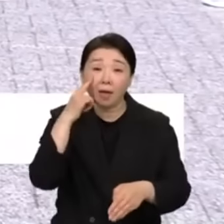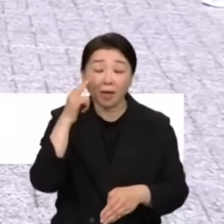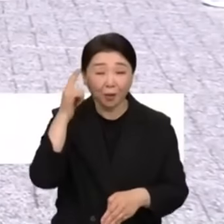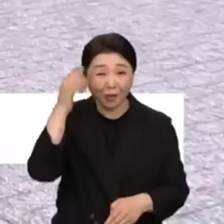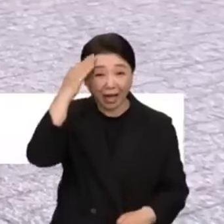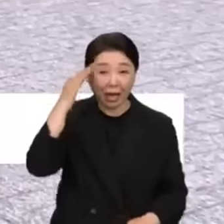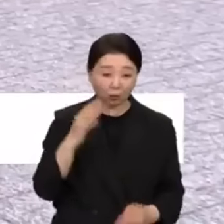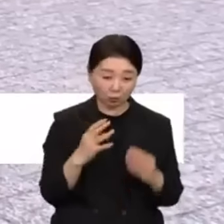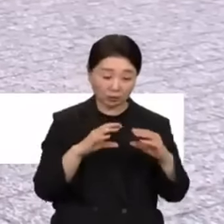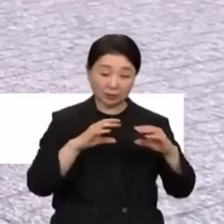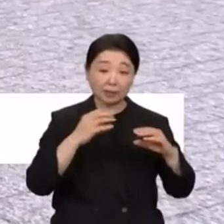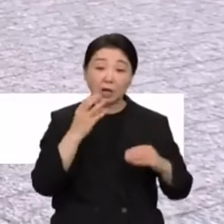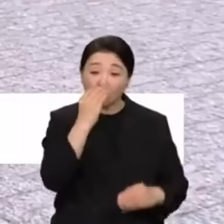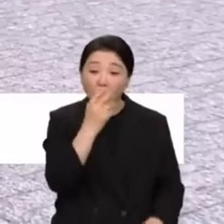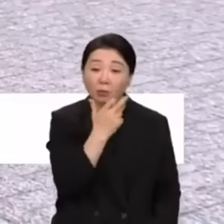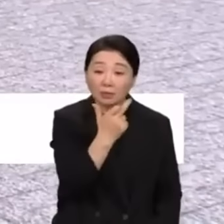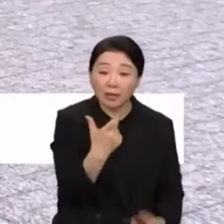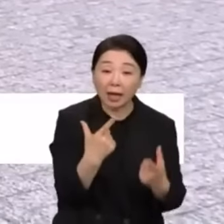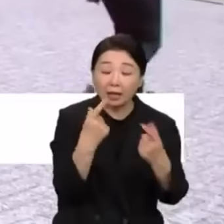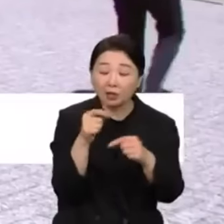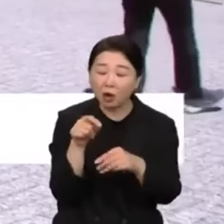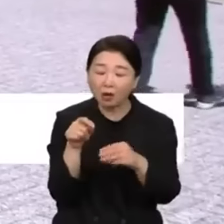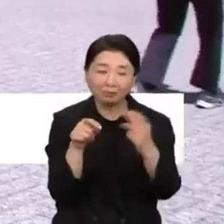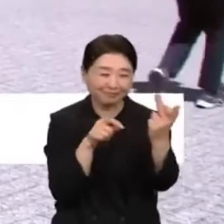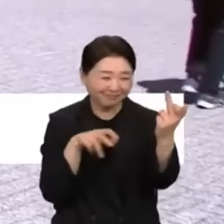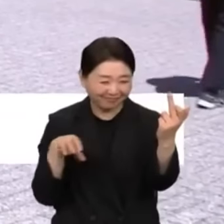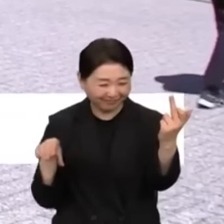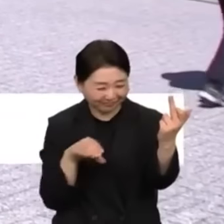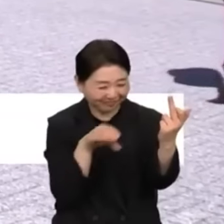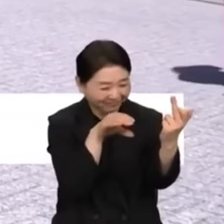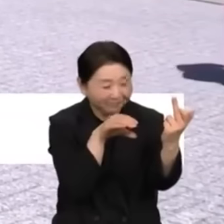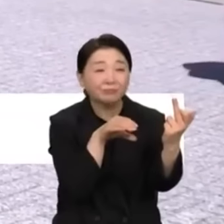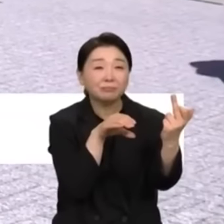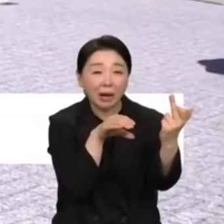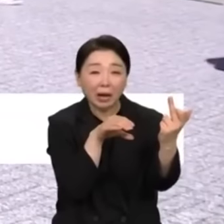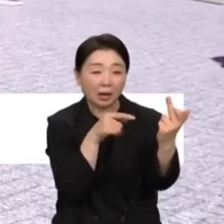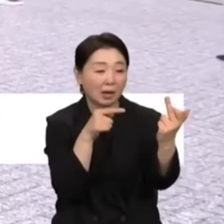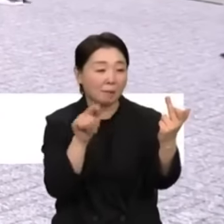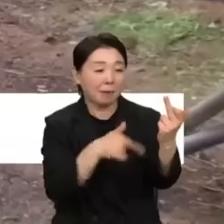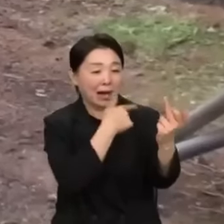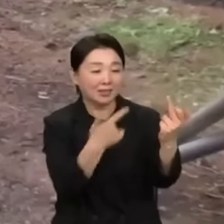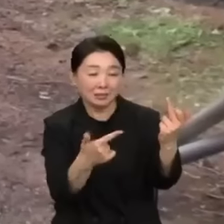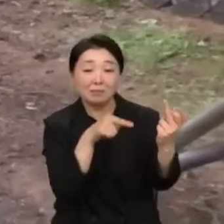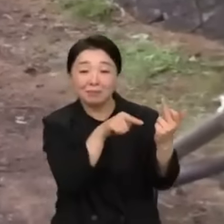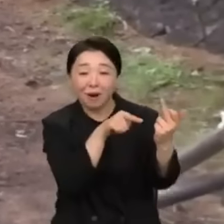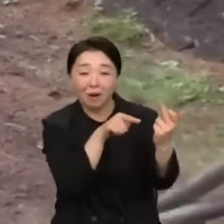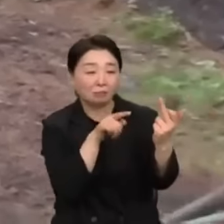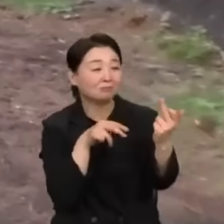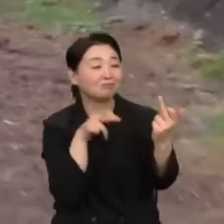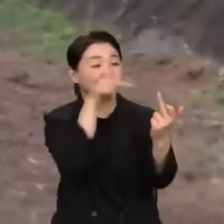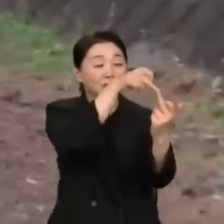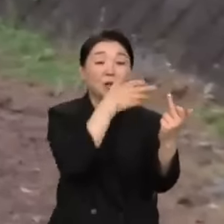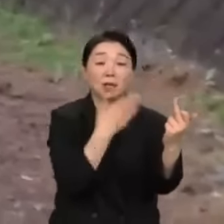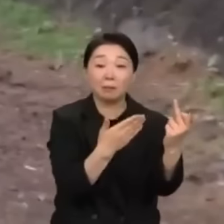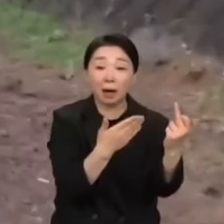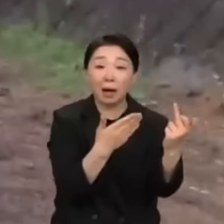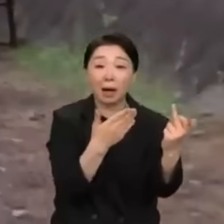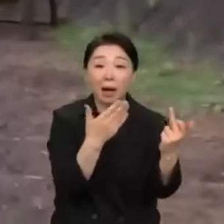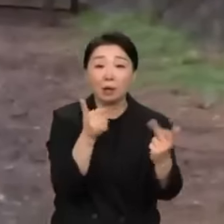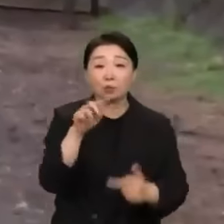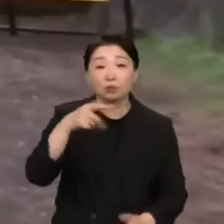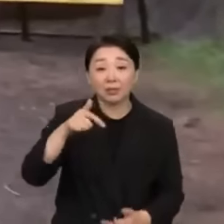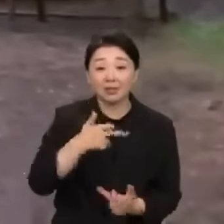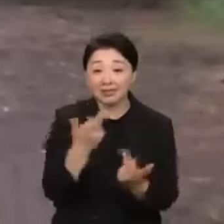해발 2,300m까지 차를 타고 이동한 뒤 반나절이면 정상에 오를 수 있습니다. 후지산으로 오르는 가장